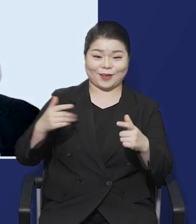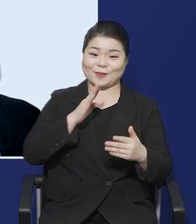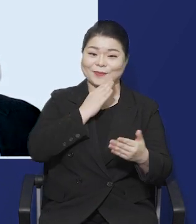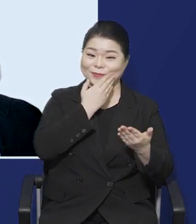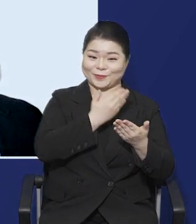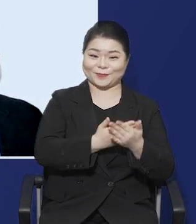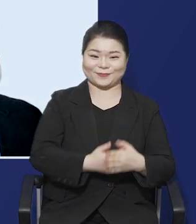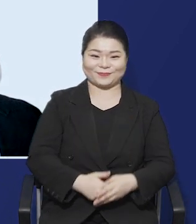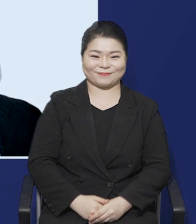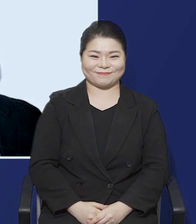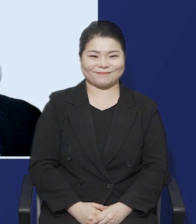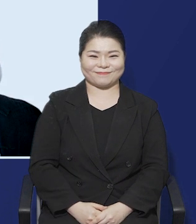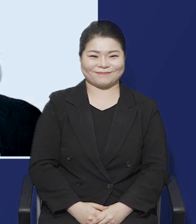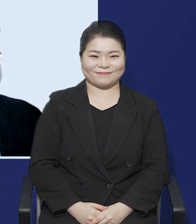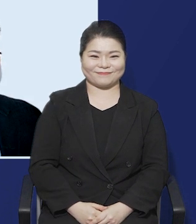볼 수가 있습니다.